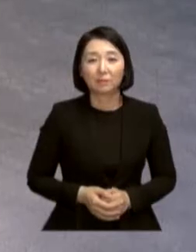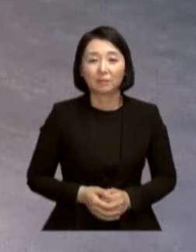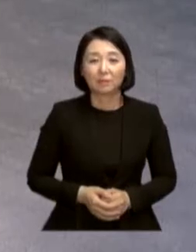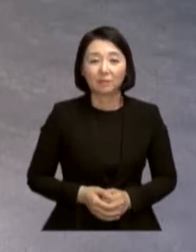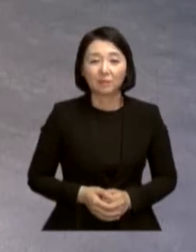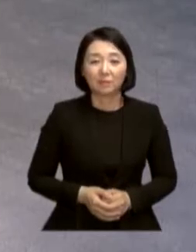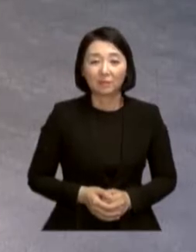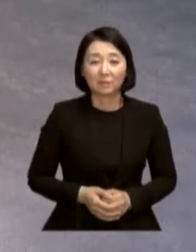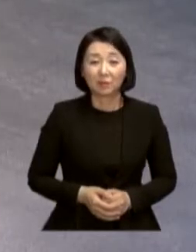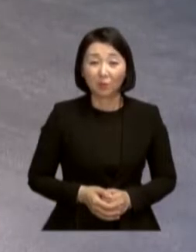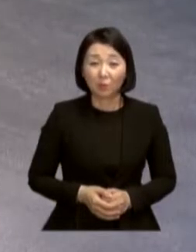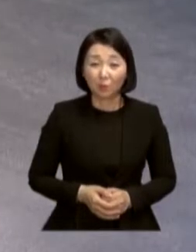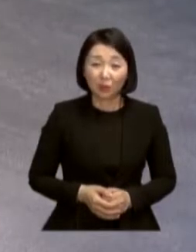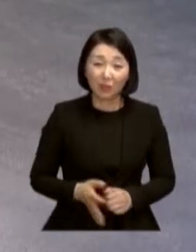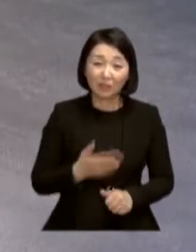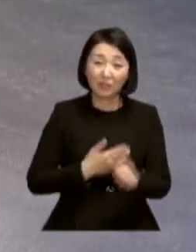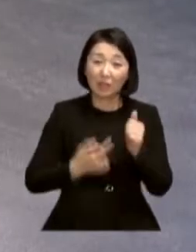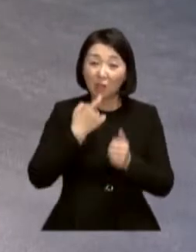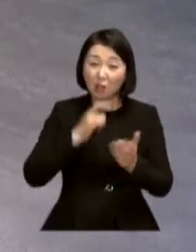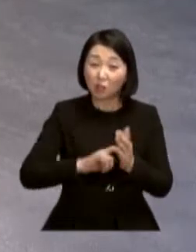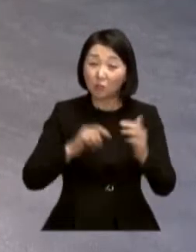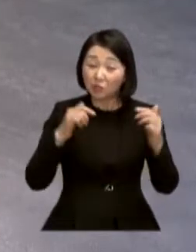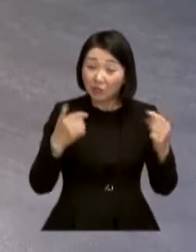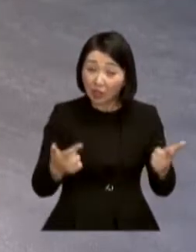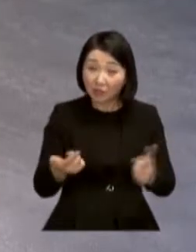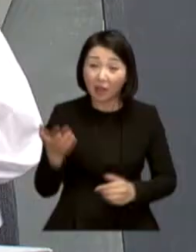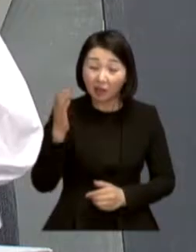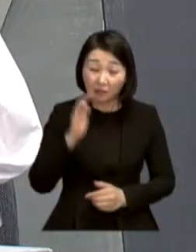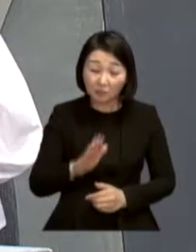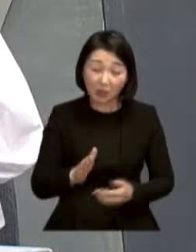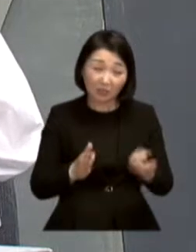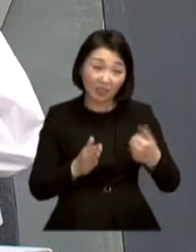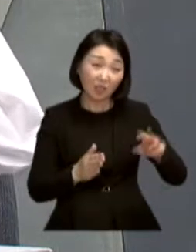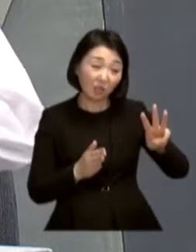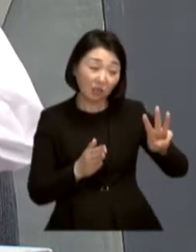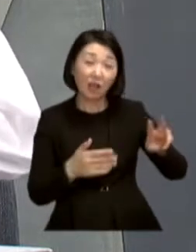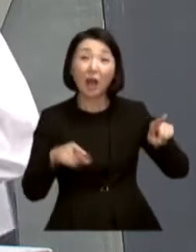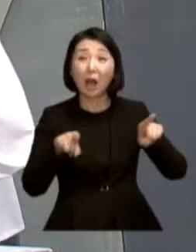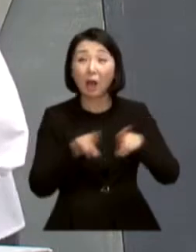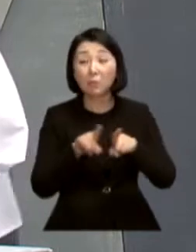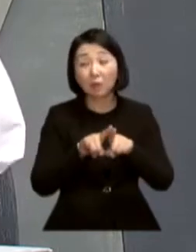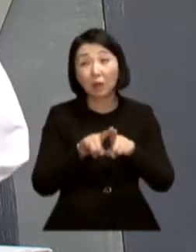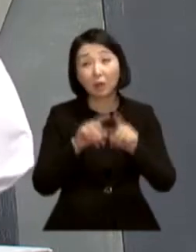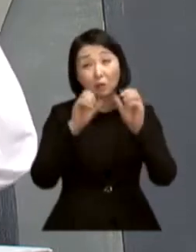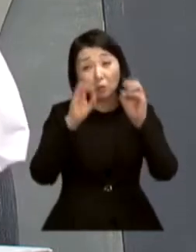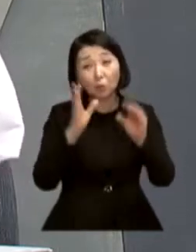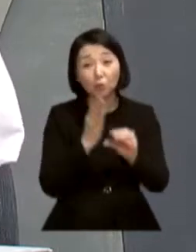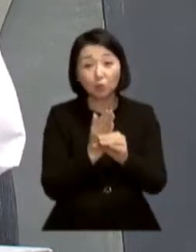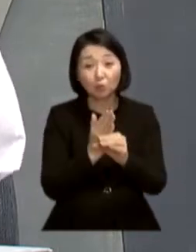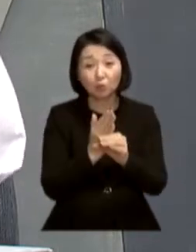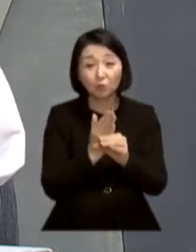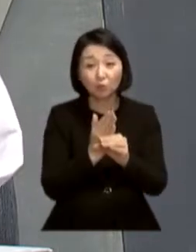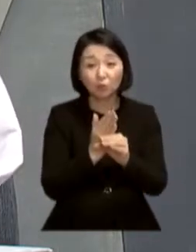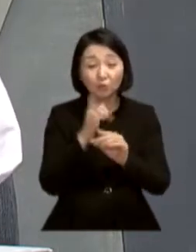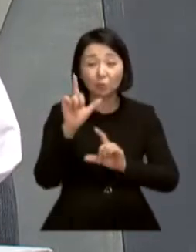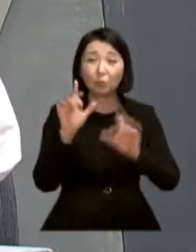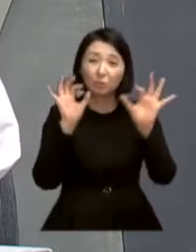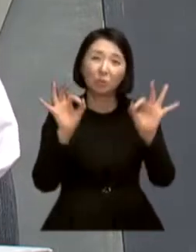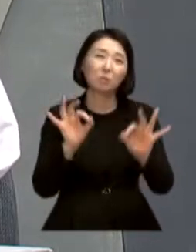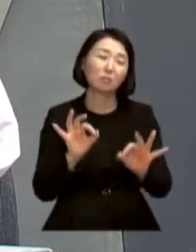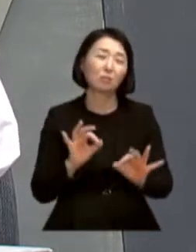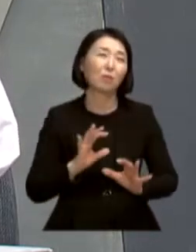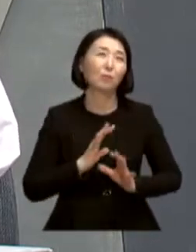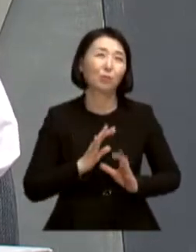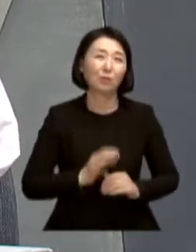그런데요. 네. 이렇게 쉽지 않은 상황 속에서 새 자녀와 함께 지금 온 가족이 섬기고 계세요. 저는 네. 사실 이 부분도